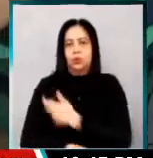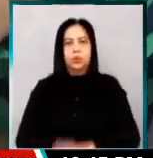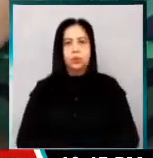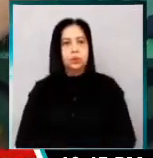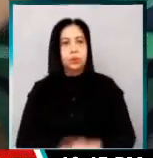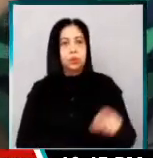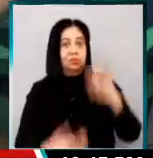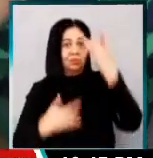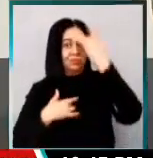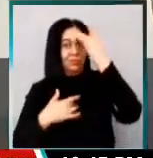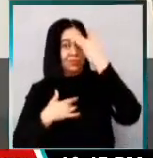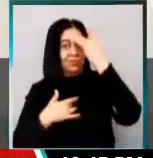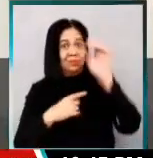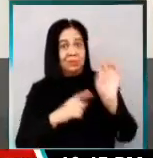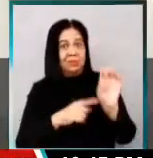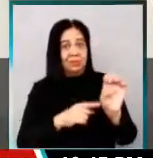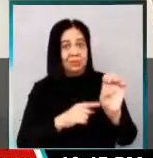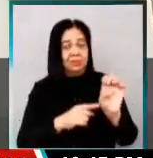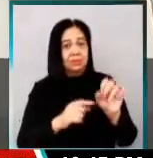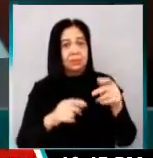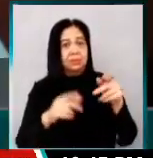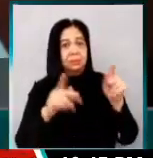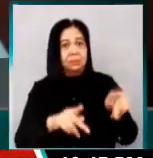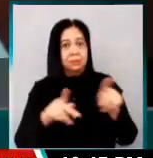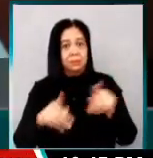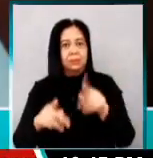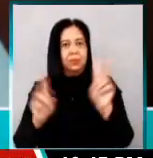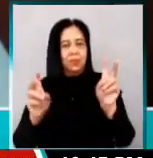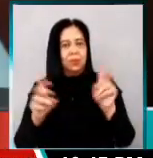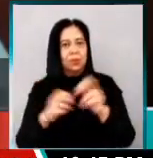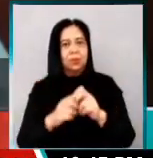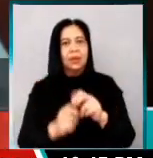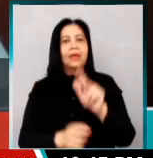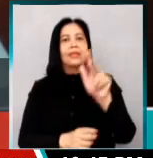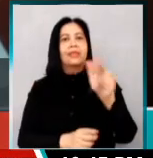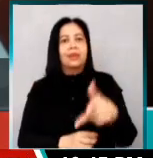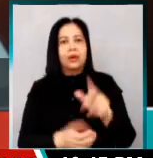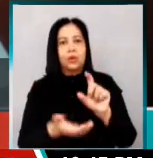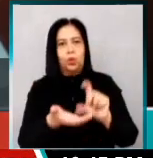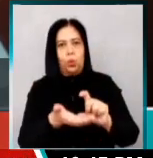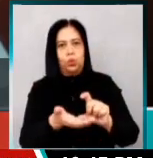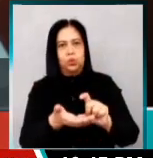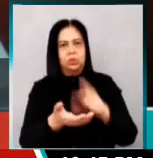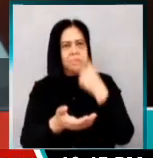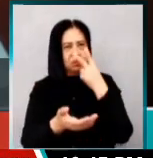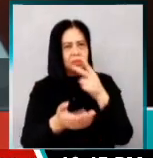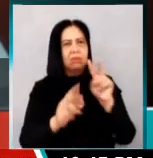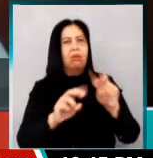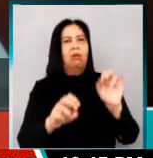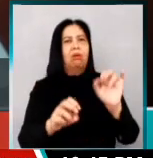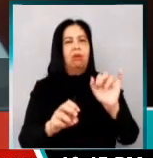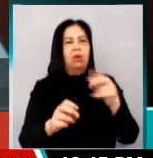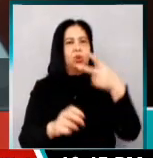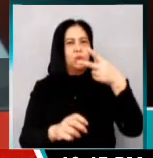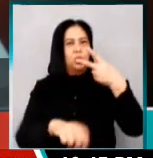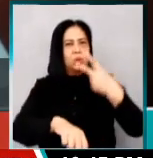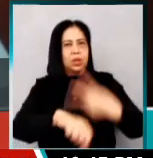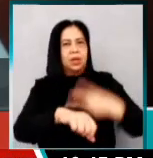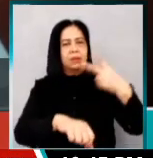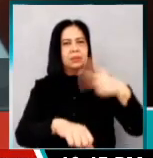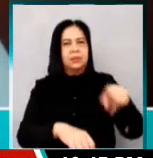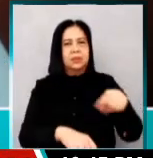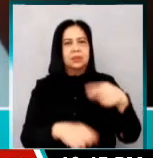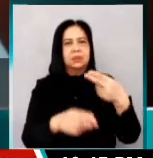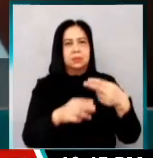immunocompromised individual, no, ang tawag dito is a third dose dahil nakitaan doon sa mga pag-aaral na yung 2-dose primary vaccine series